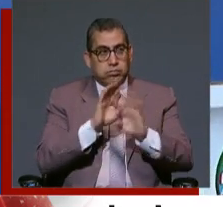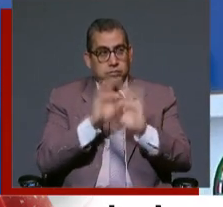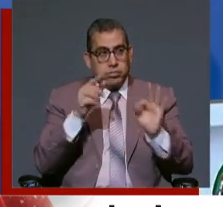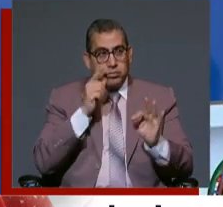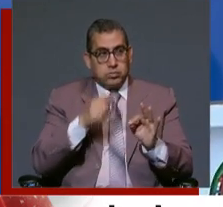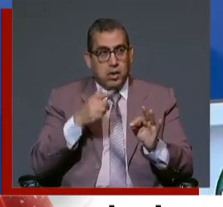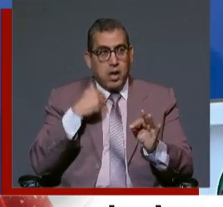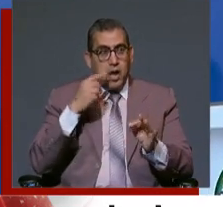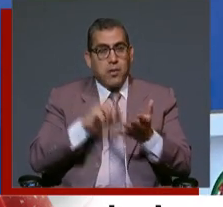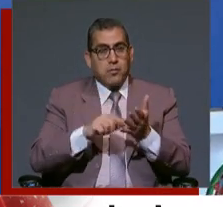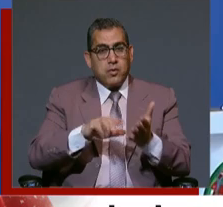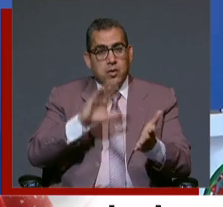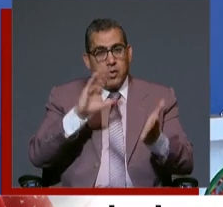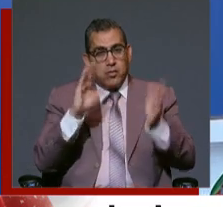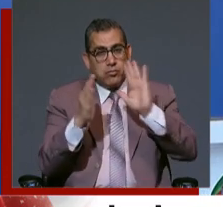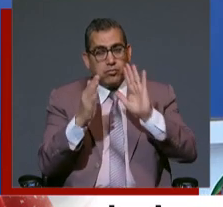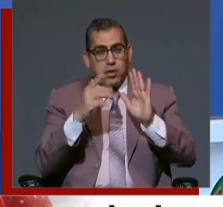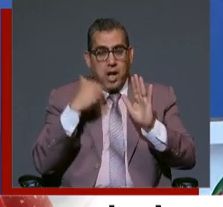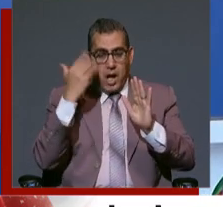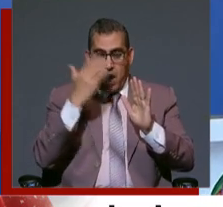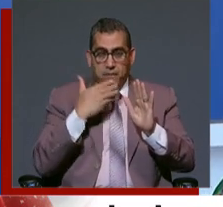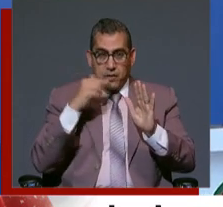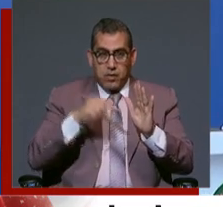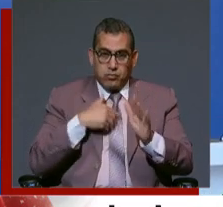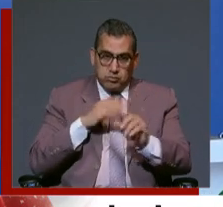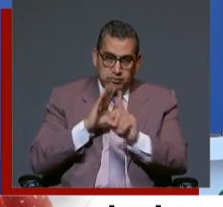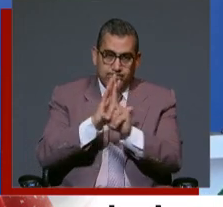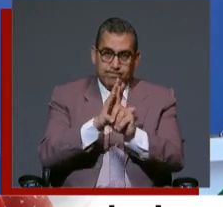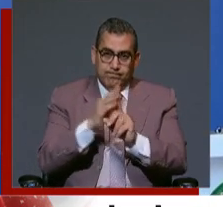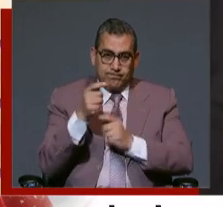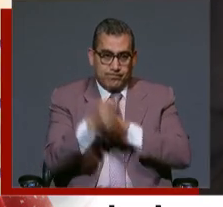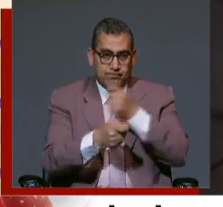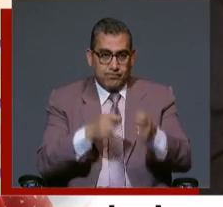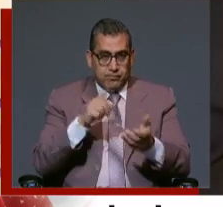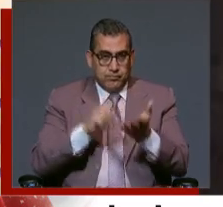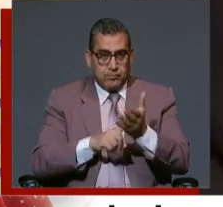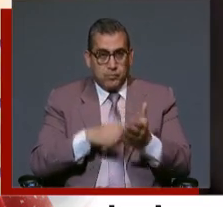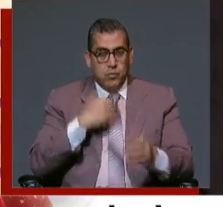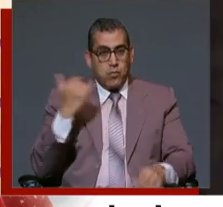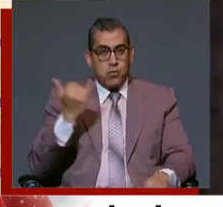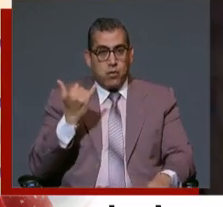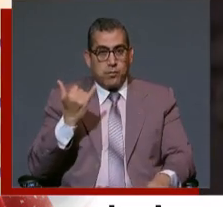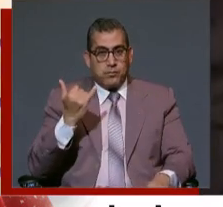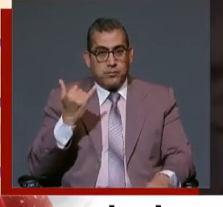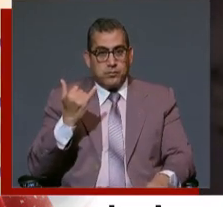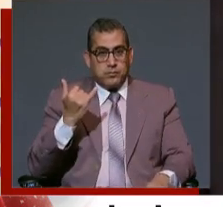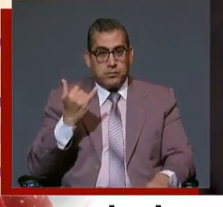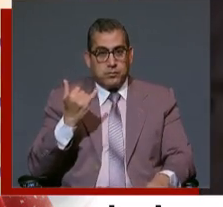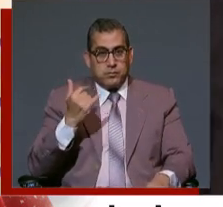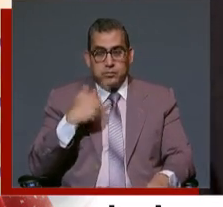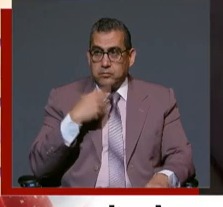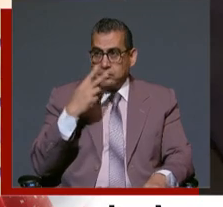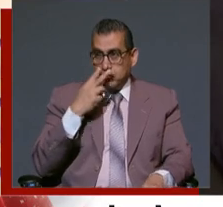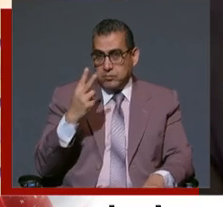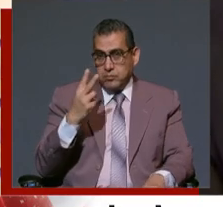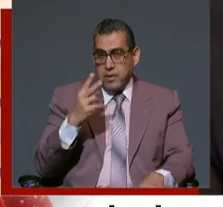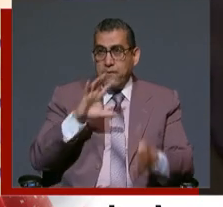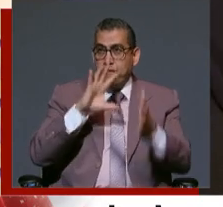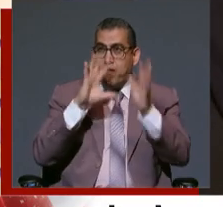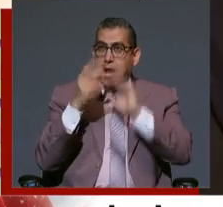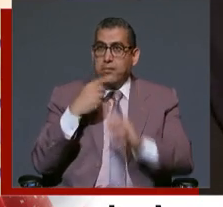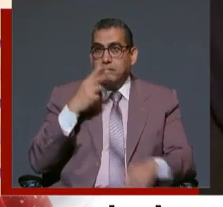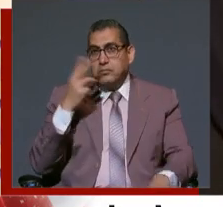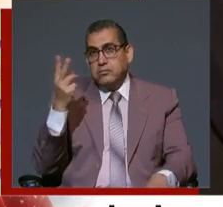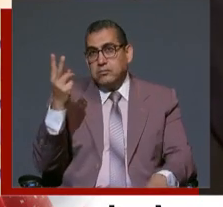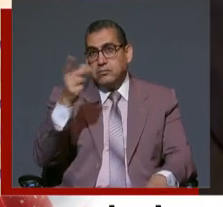مسألة التحول الاقتصاد الأخضر تحتاج إلى دعم وتمويل، وهو ربما يعني ننتظر من العالم بقى ومن الآخرين،